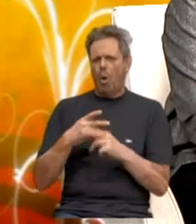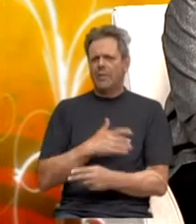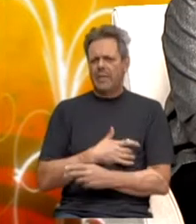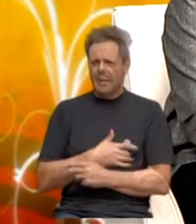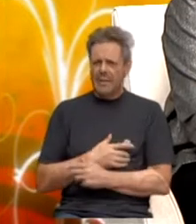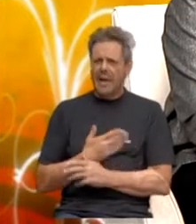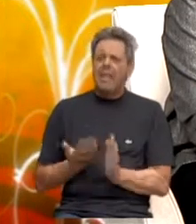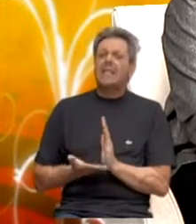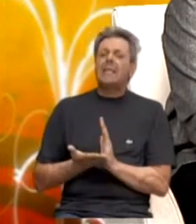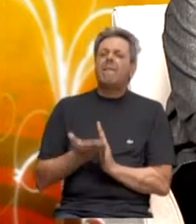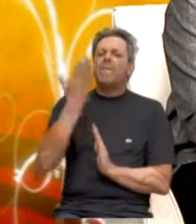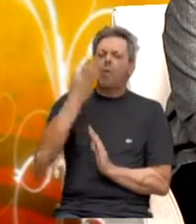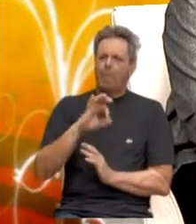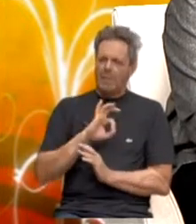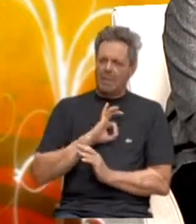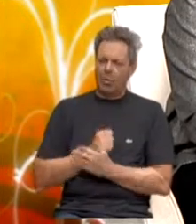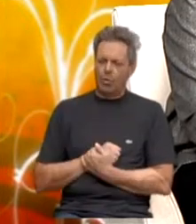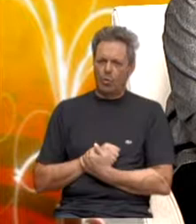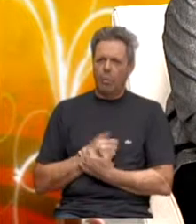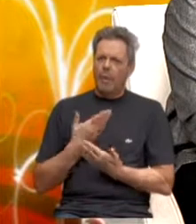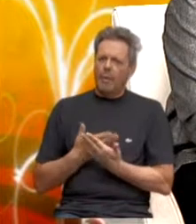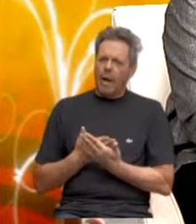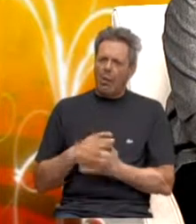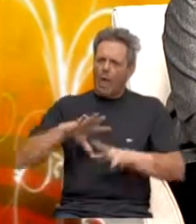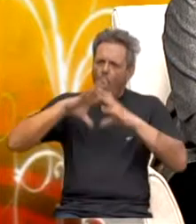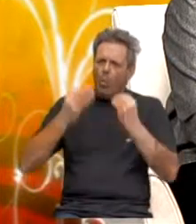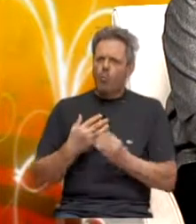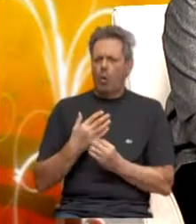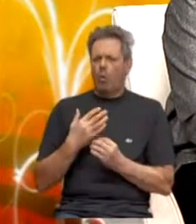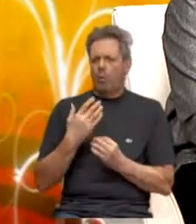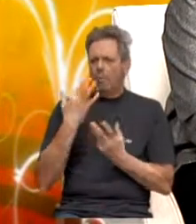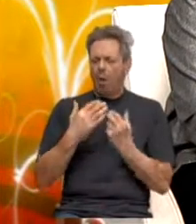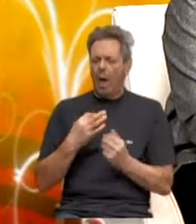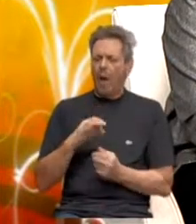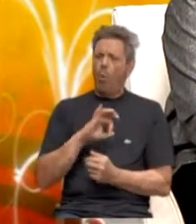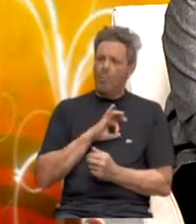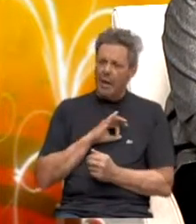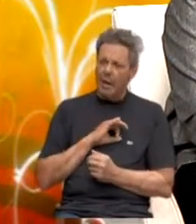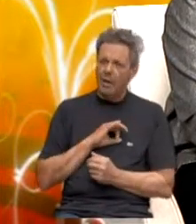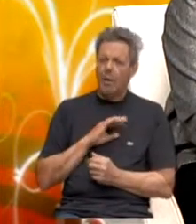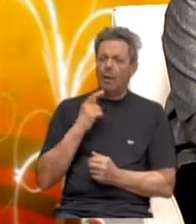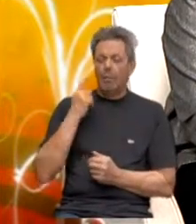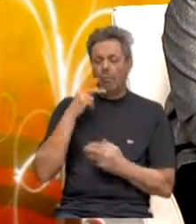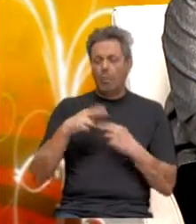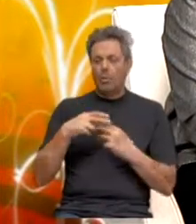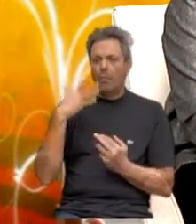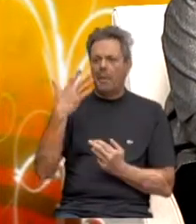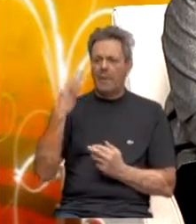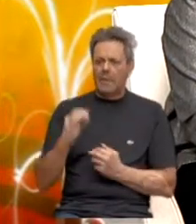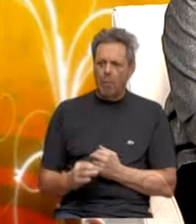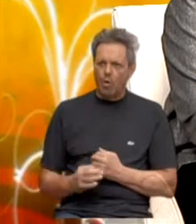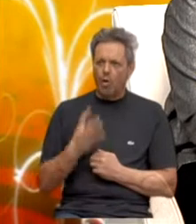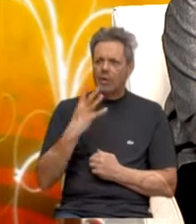sa vrlo visokom smrtnošću. Tako da od ukupnog broja umrlih u Republici Hrvatskoj čak oko 50% ili